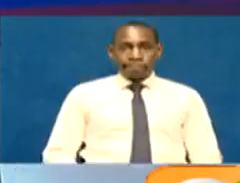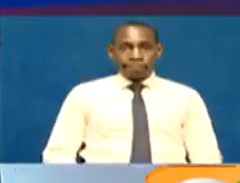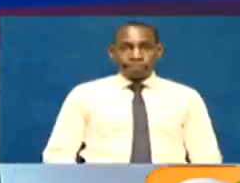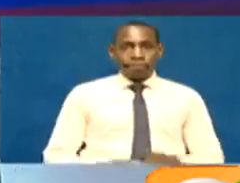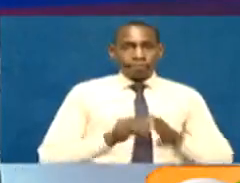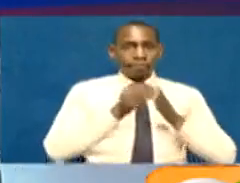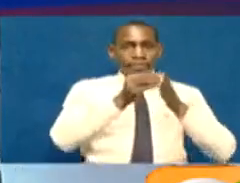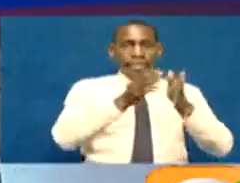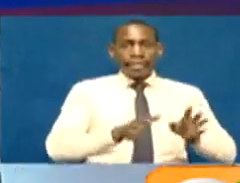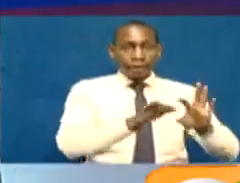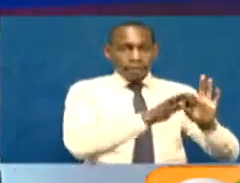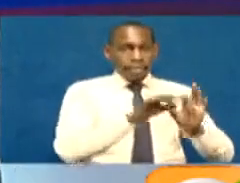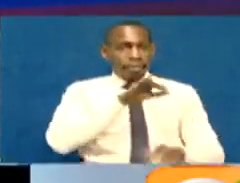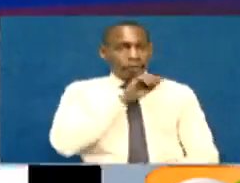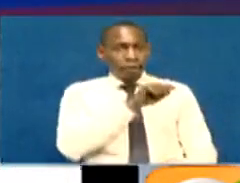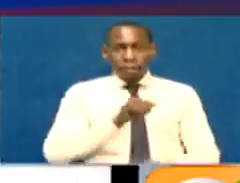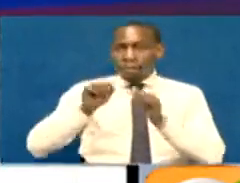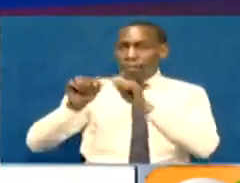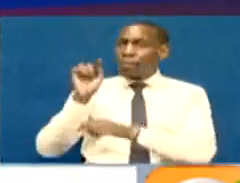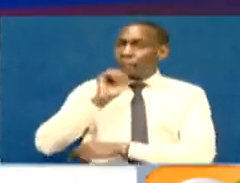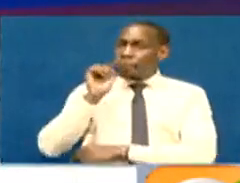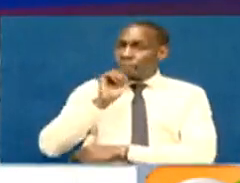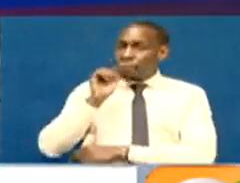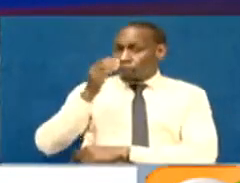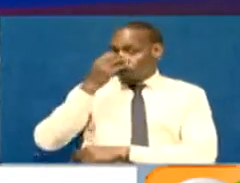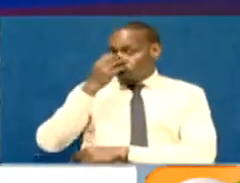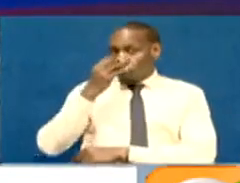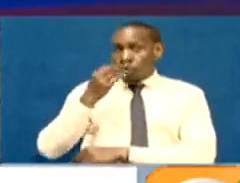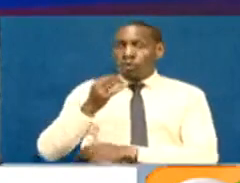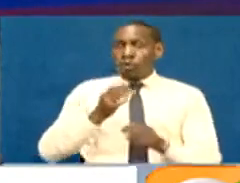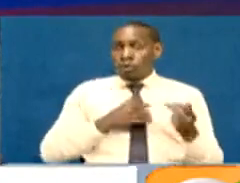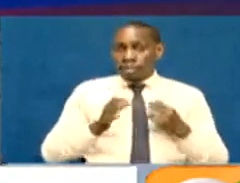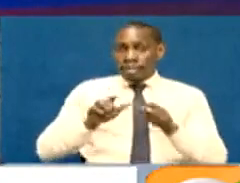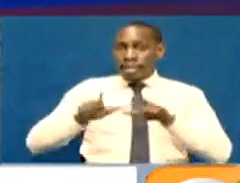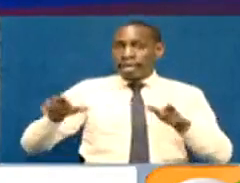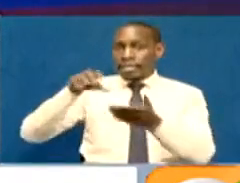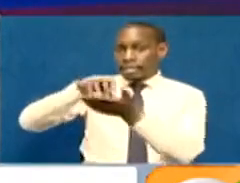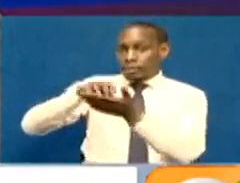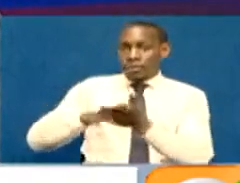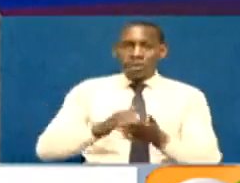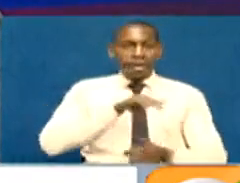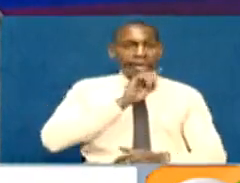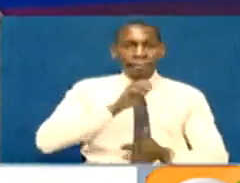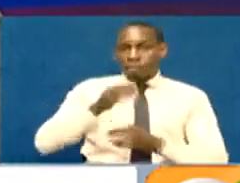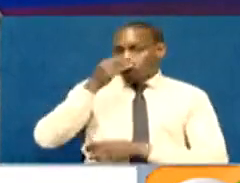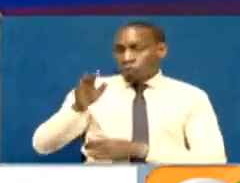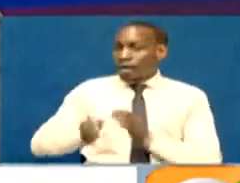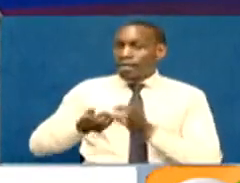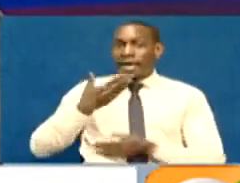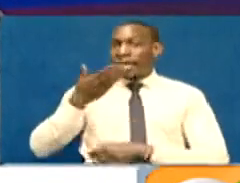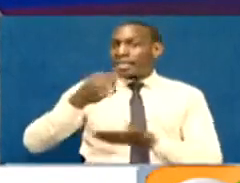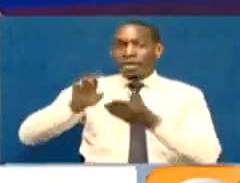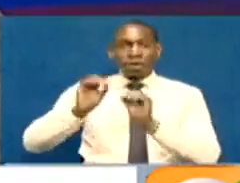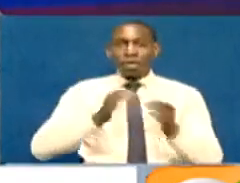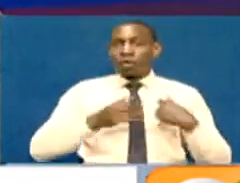Naye kinara wa Azimio Raila Odinga amemkashifu vikali mpinzani wake William Ruto kuhusu sakata ya mashamba. Raila amesema Ruto hakutoa majibu